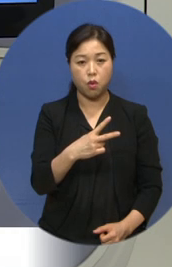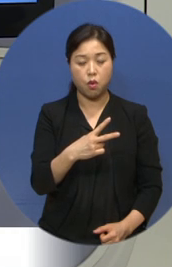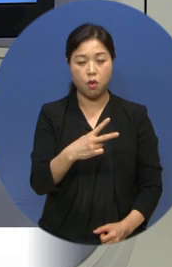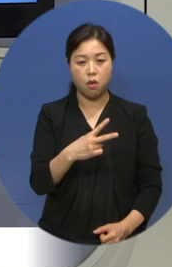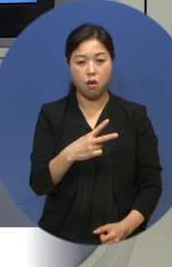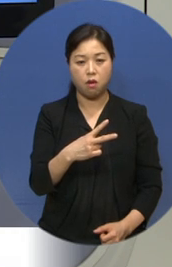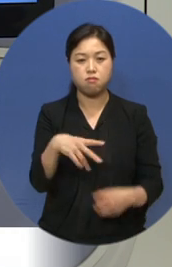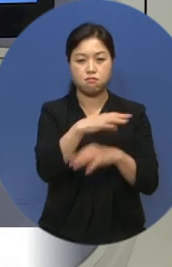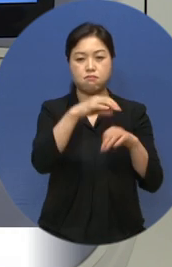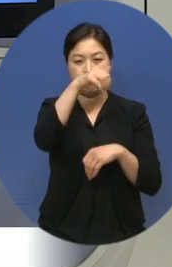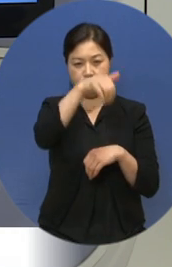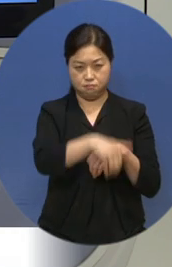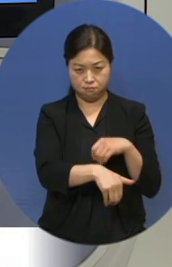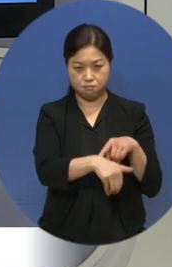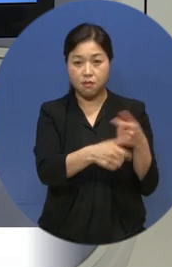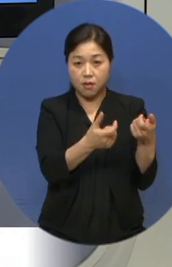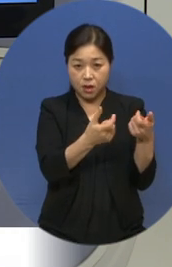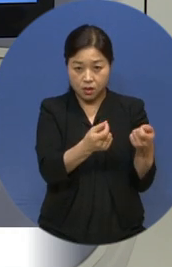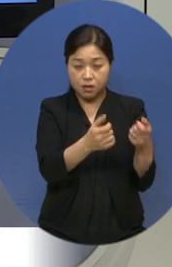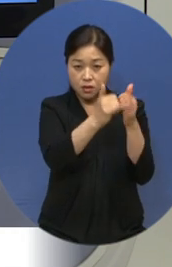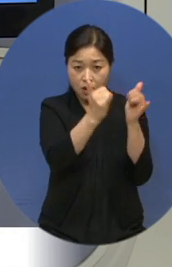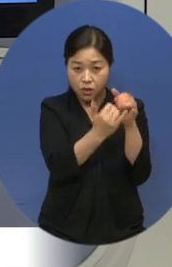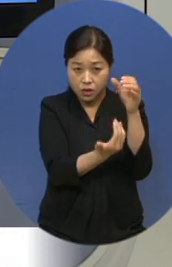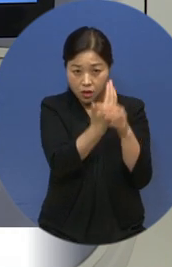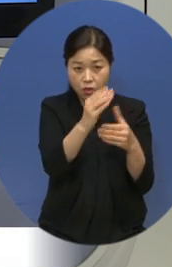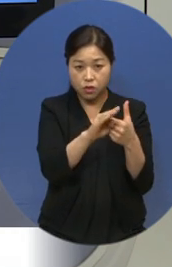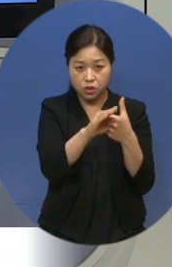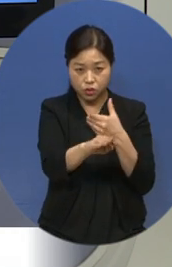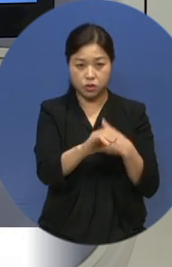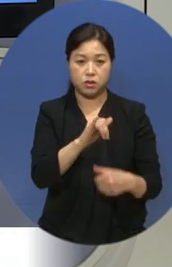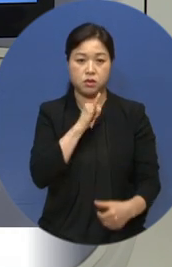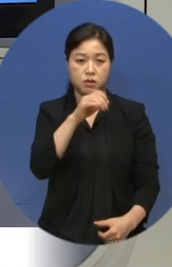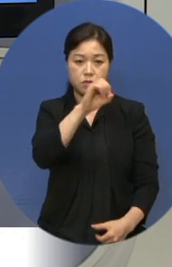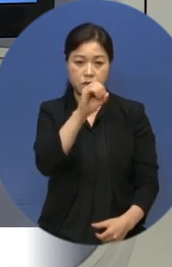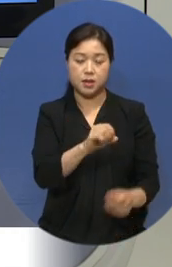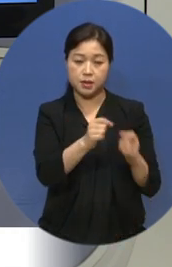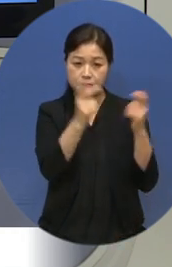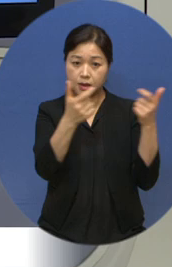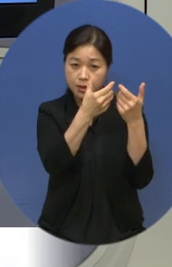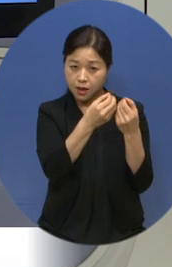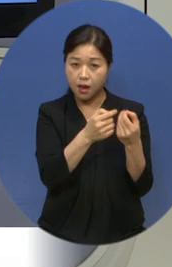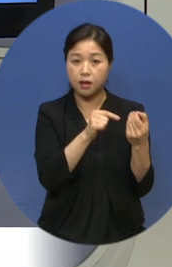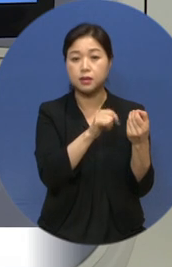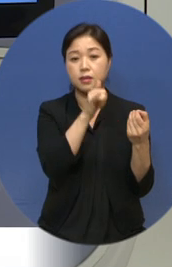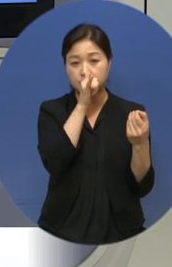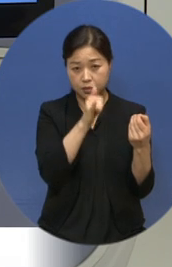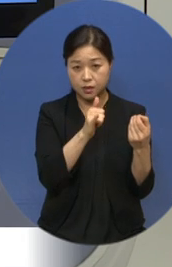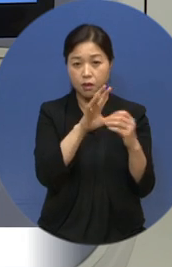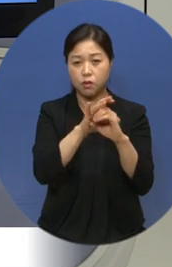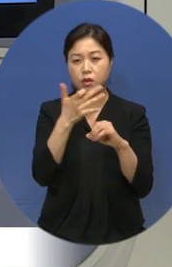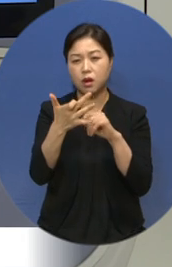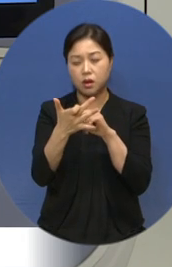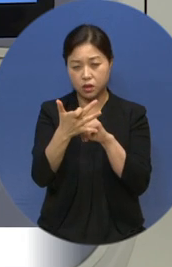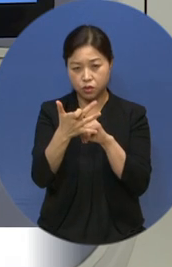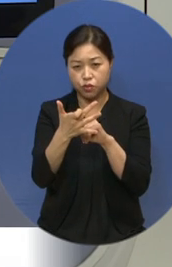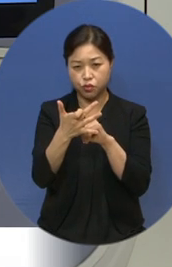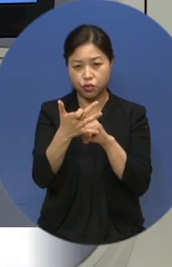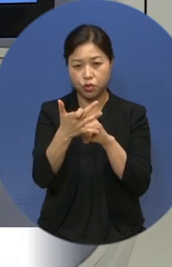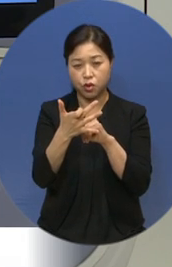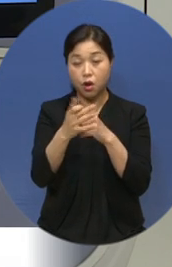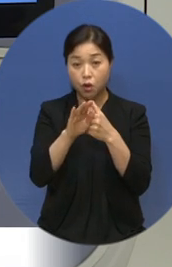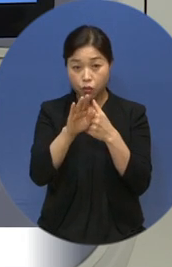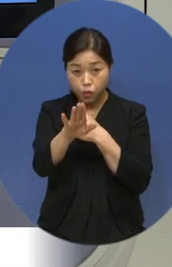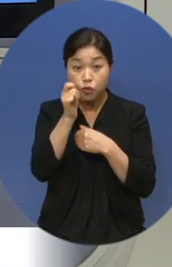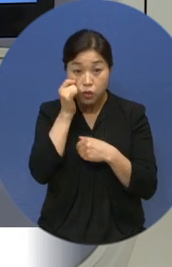같은 중대한 사회적 사건 2호 자살률이 증가한 사례들에 비추어 볼 때 그런 알고 발생 호 6개월이 지난